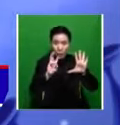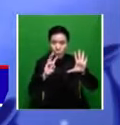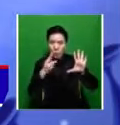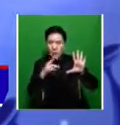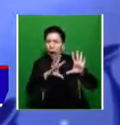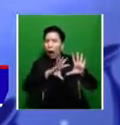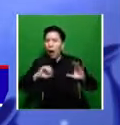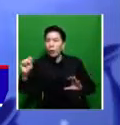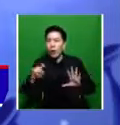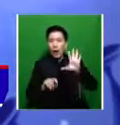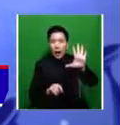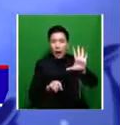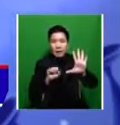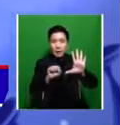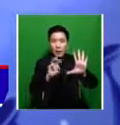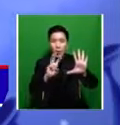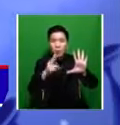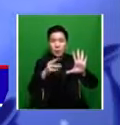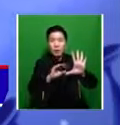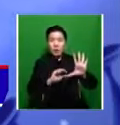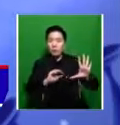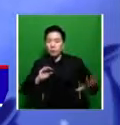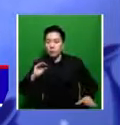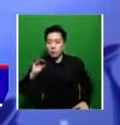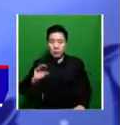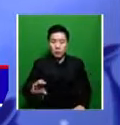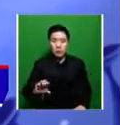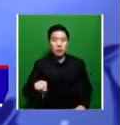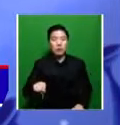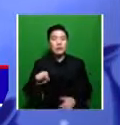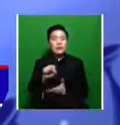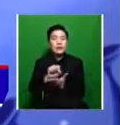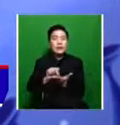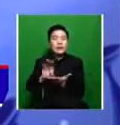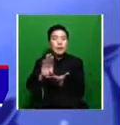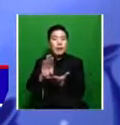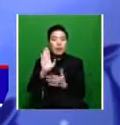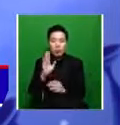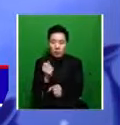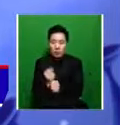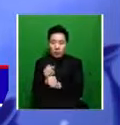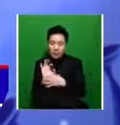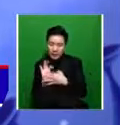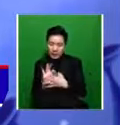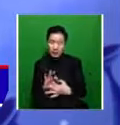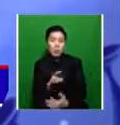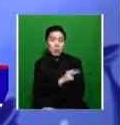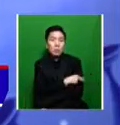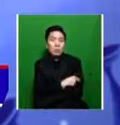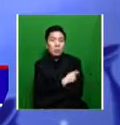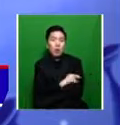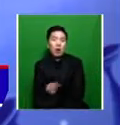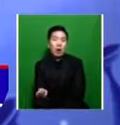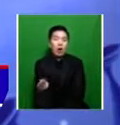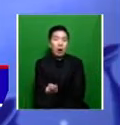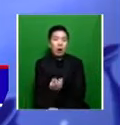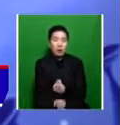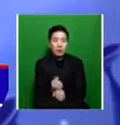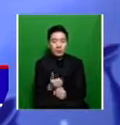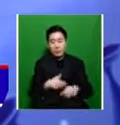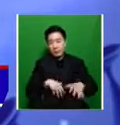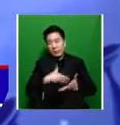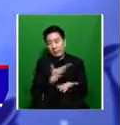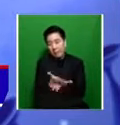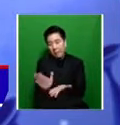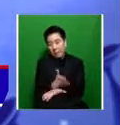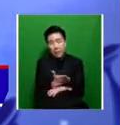นแน่นอนที่สุดว่าเราจะจัดสรรไปให้กับสถาบันแล้วก็หน่วยงานที่เกี่ยวข้องกับทางการแพทย์นะคะในการจัดสรรเนี่ย